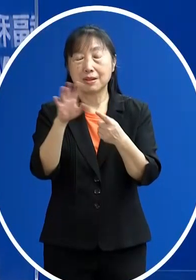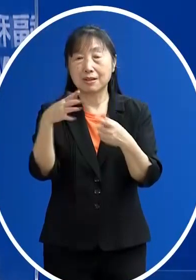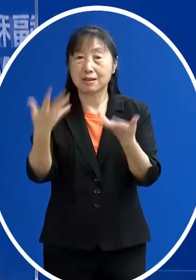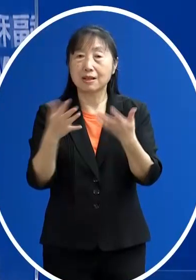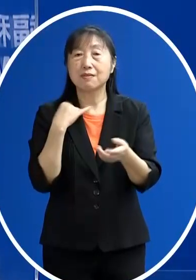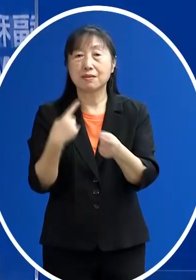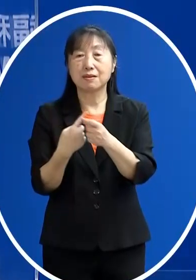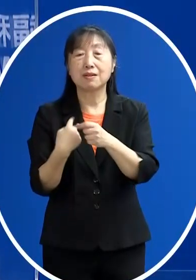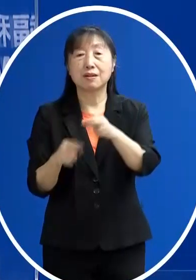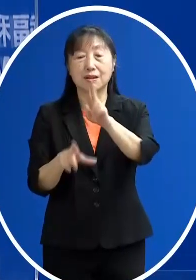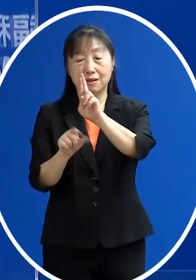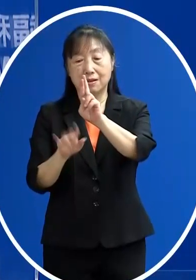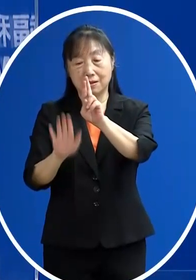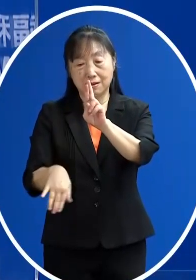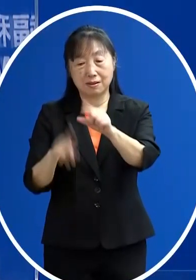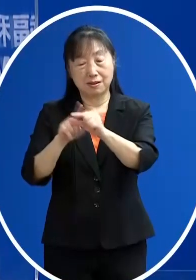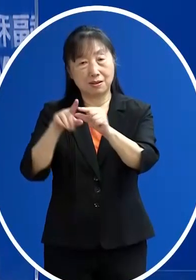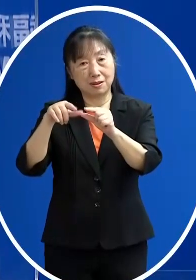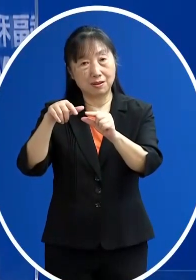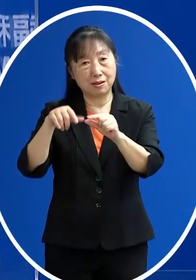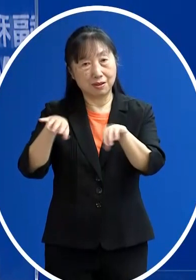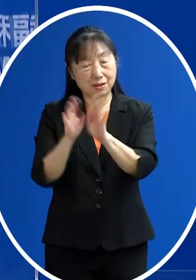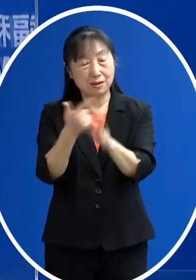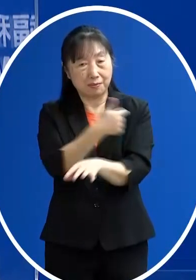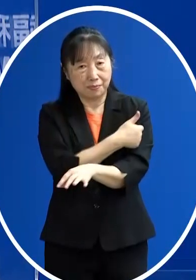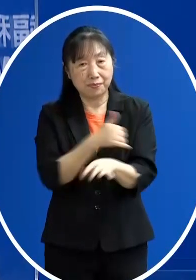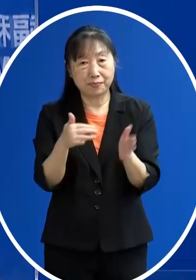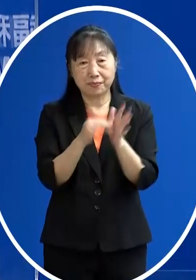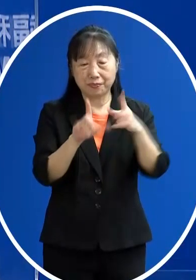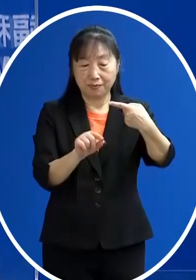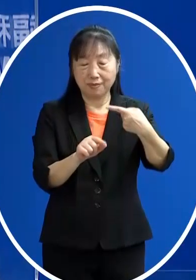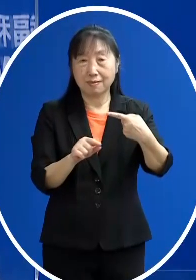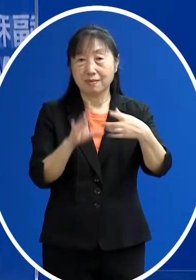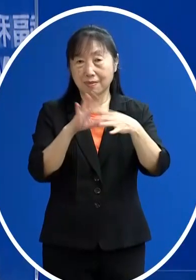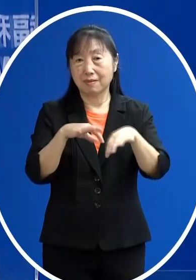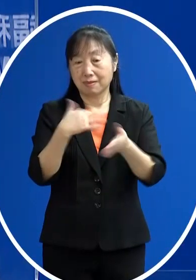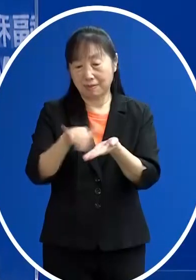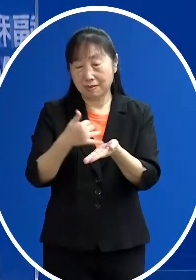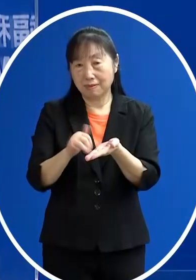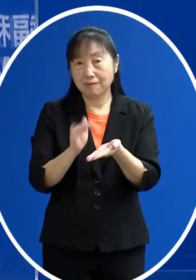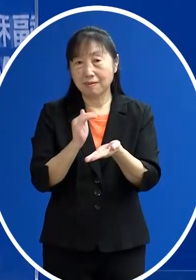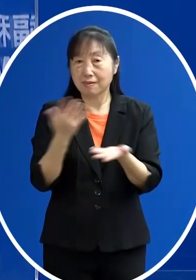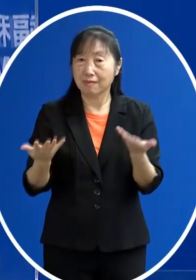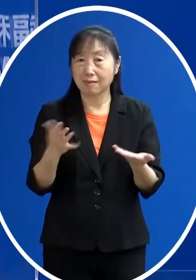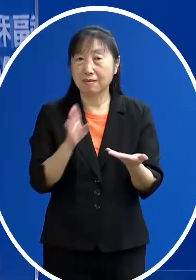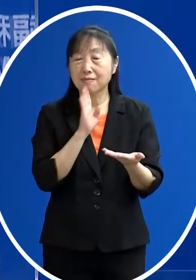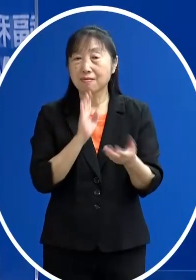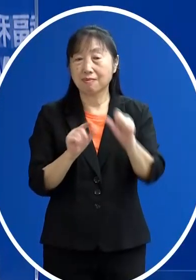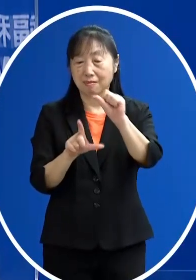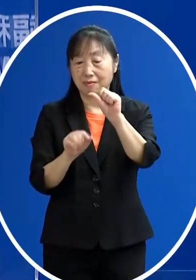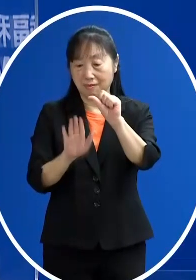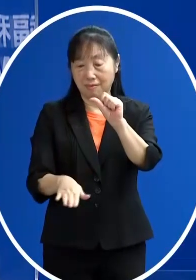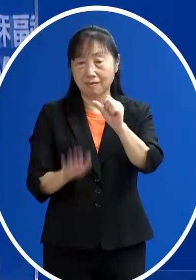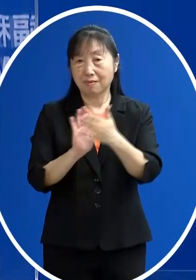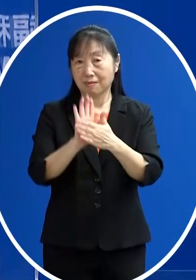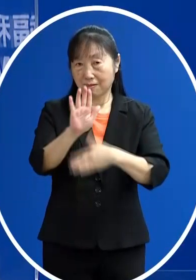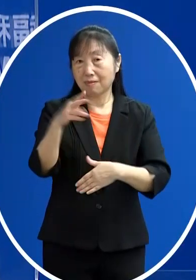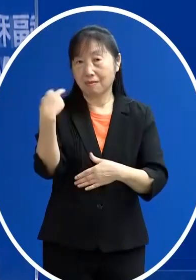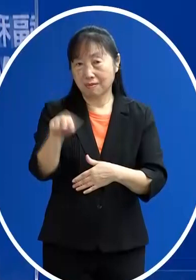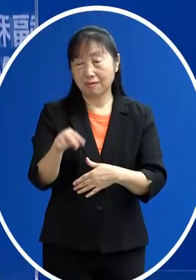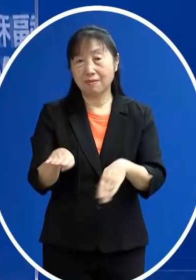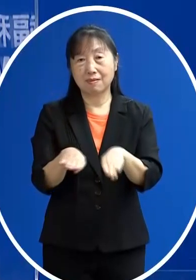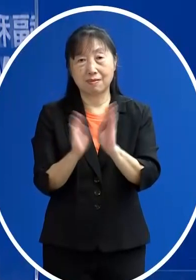到1月下旬的一个接种，所以预计可能在五月的这个中下旬以后哈，那